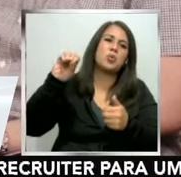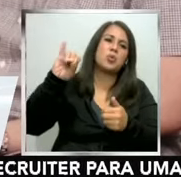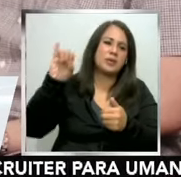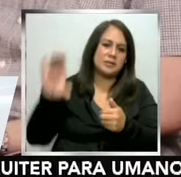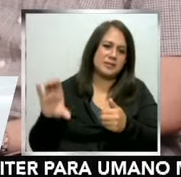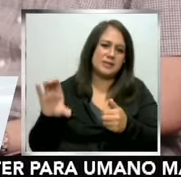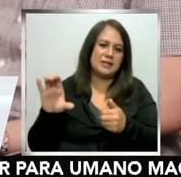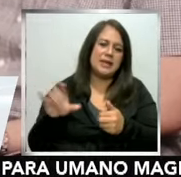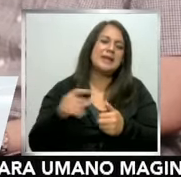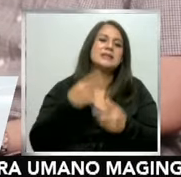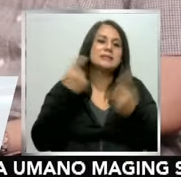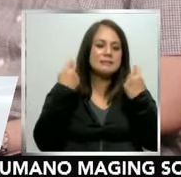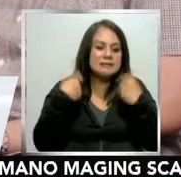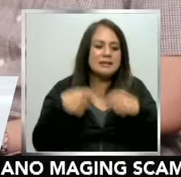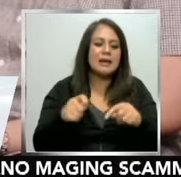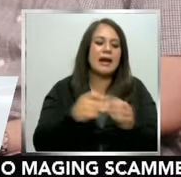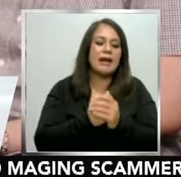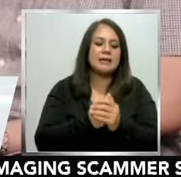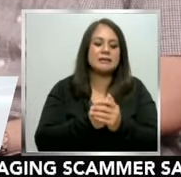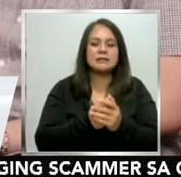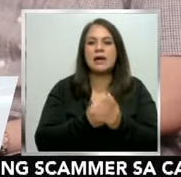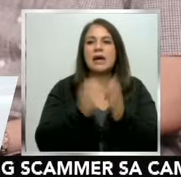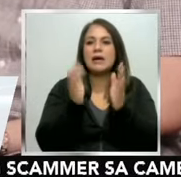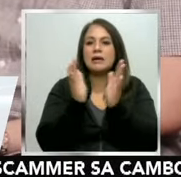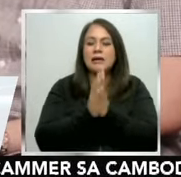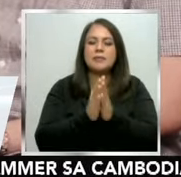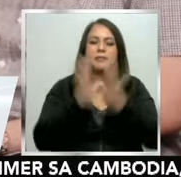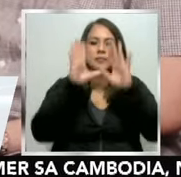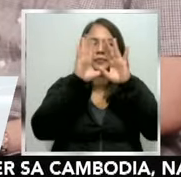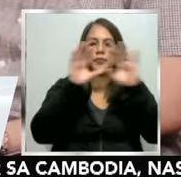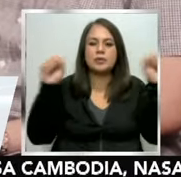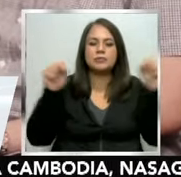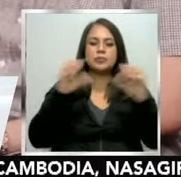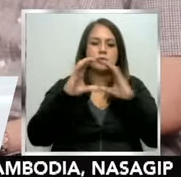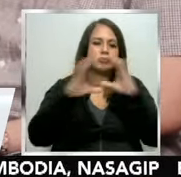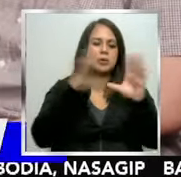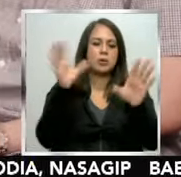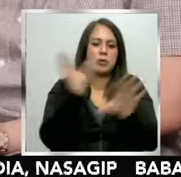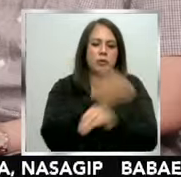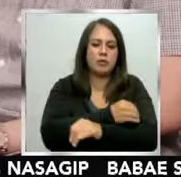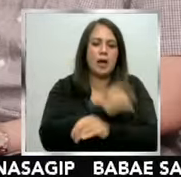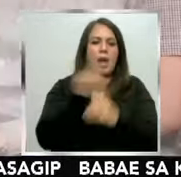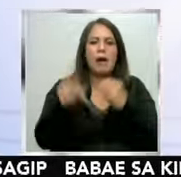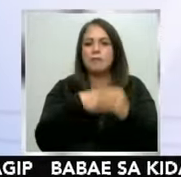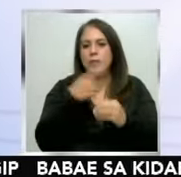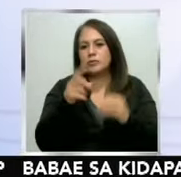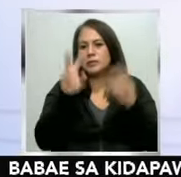Sinisika pa namin kuna ng pahayag ang Presidential Communications Office tungkol dito.